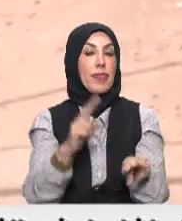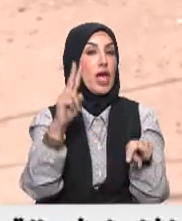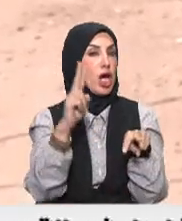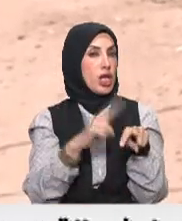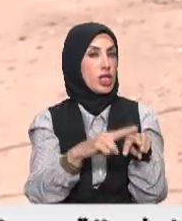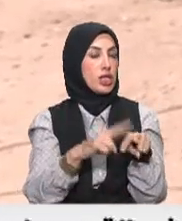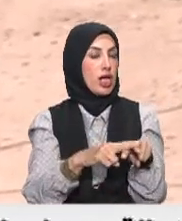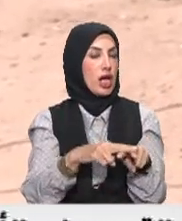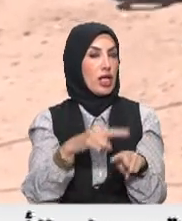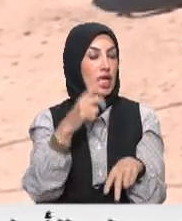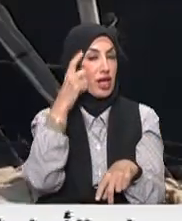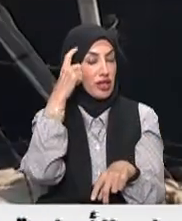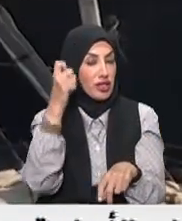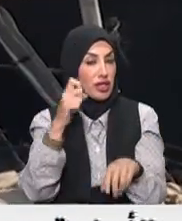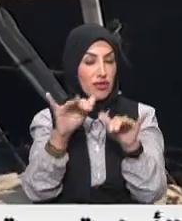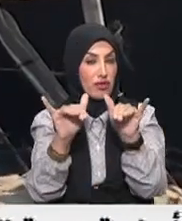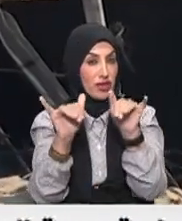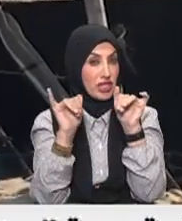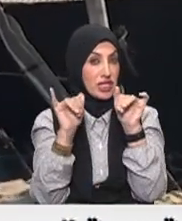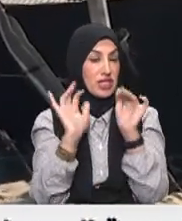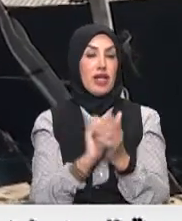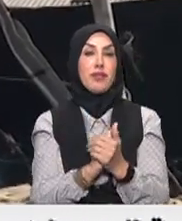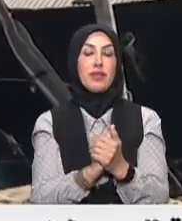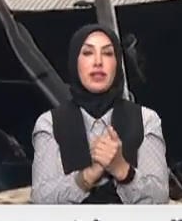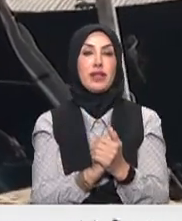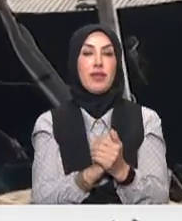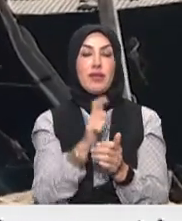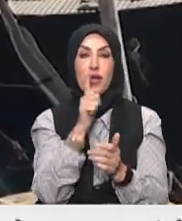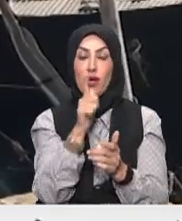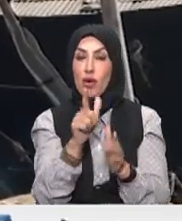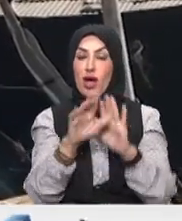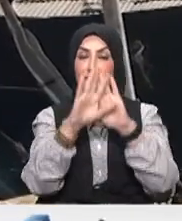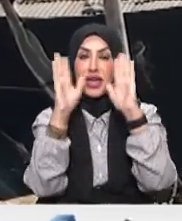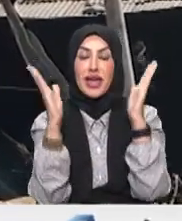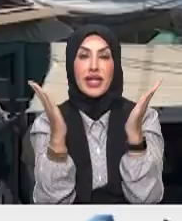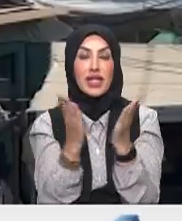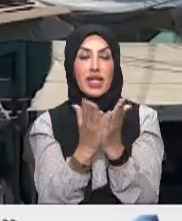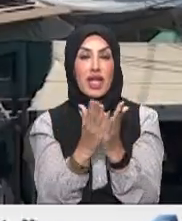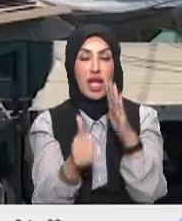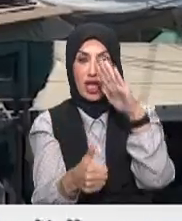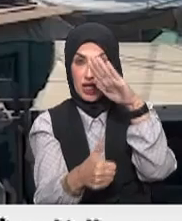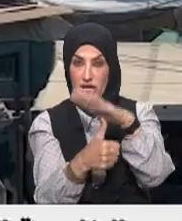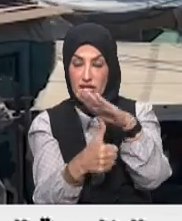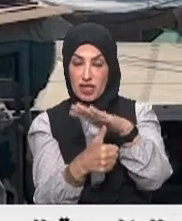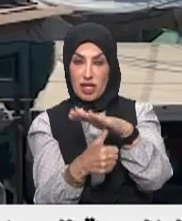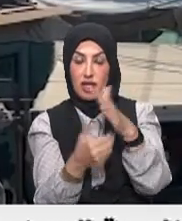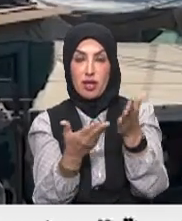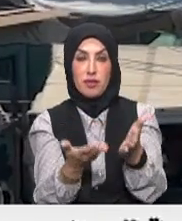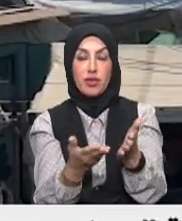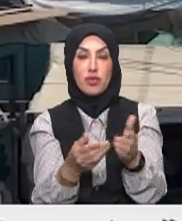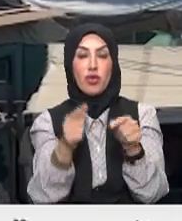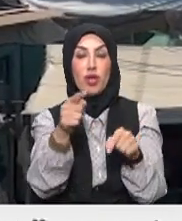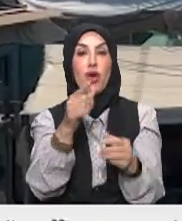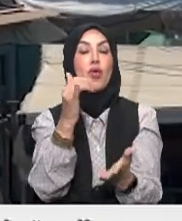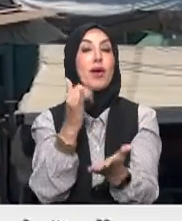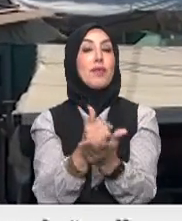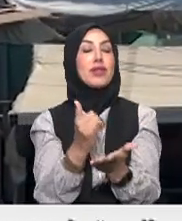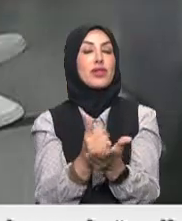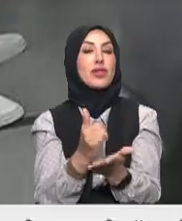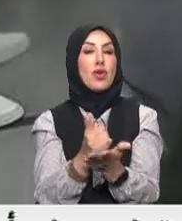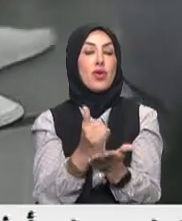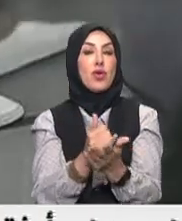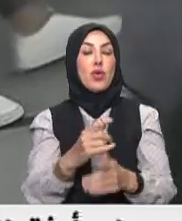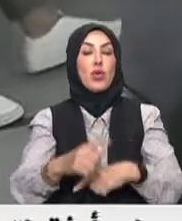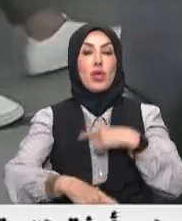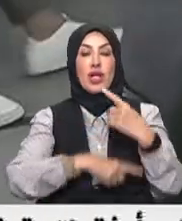من معبر رفح هذا ال المجرم نتنياهو الذي يمارس جرائم الحرب يريد ان